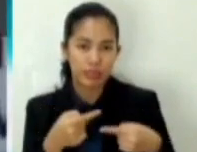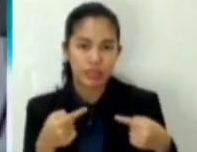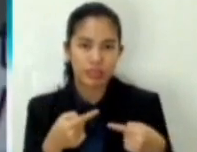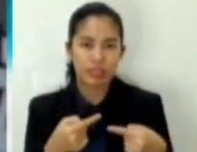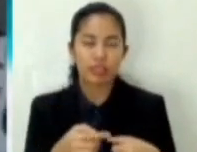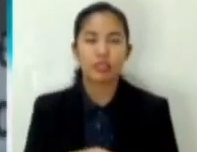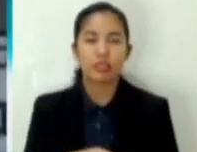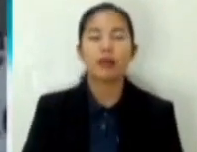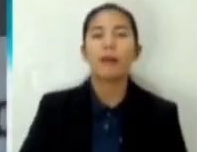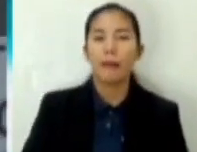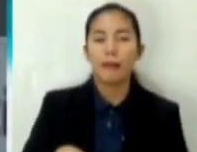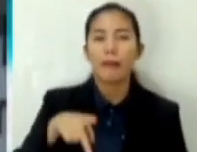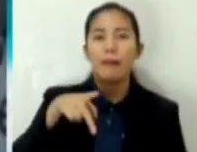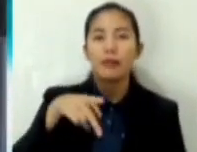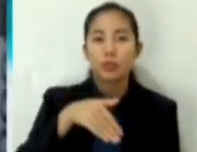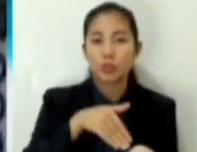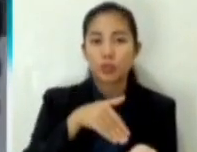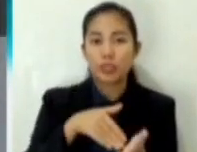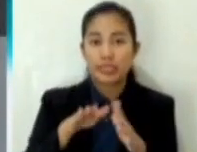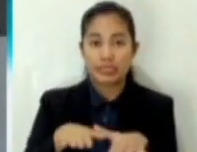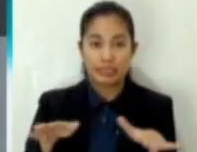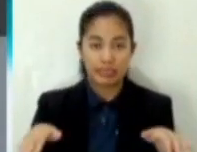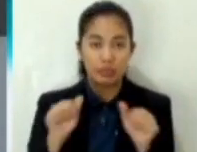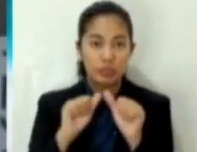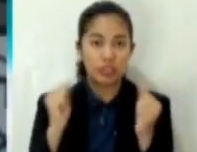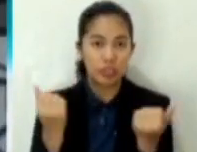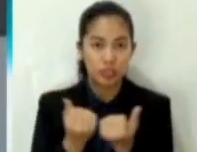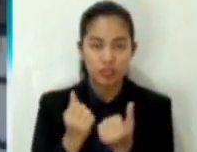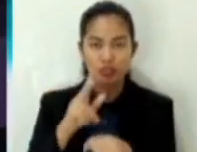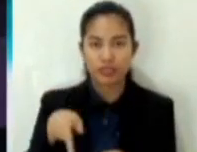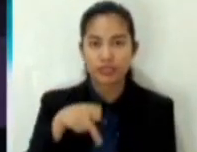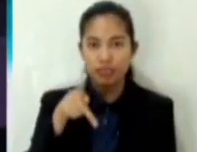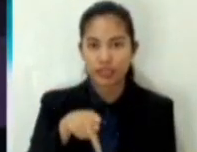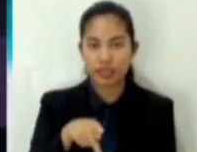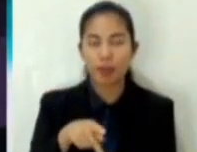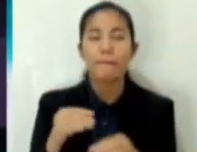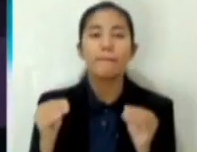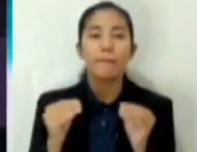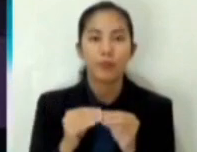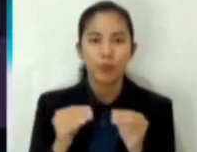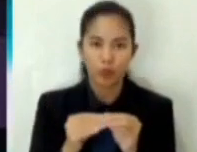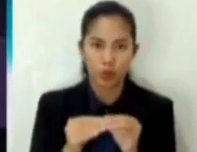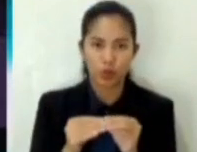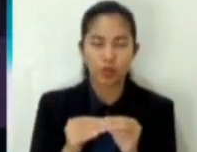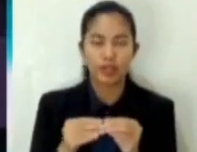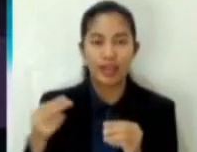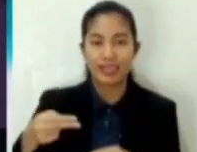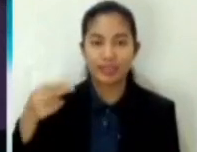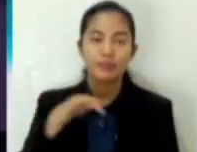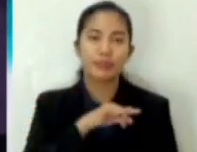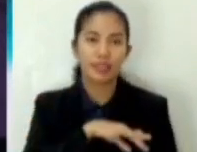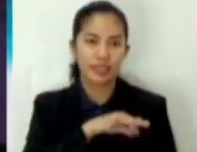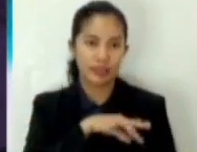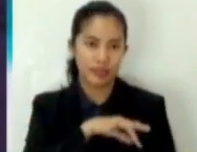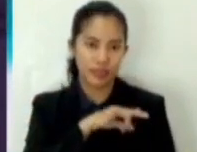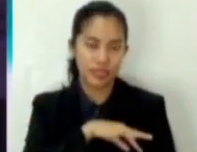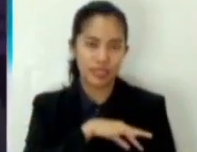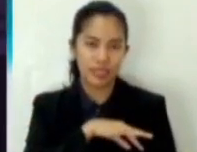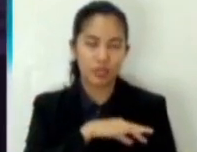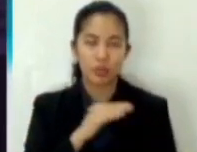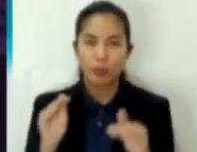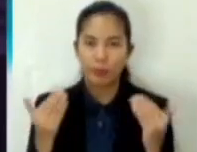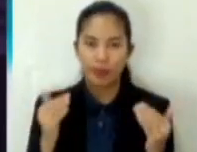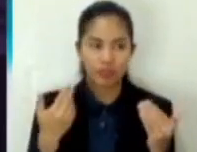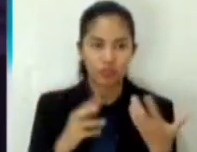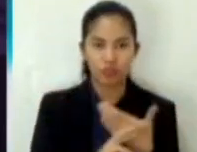Infectious Disease Society of the Philippines, mas lamang pa rin ang benepisyong makukuha sa bakuna. Sa datos ng Department of